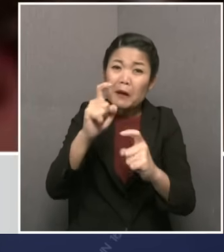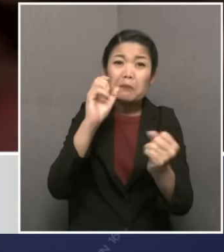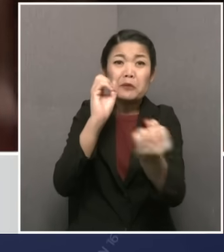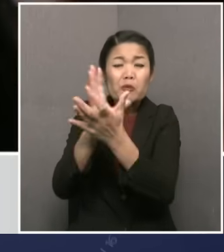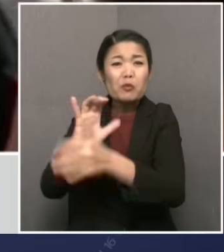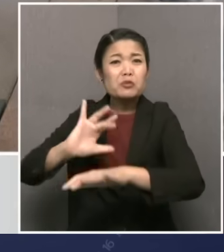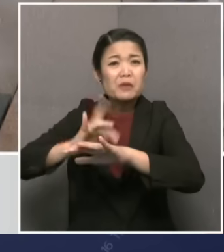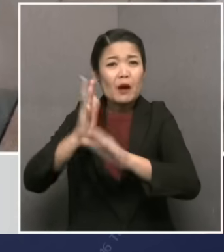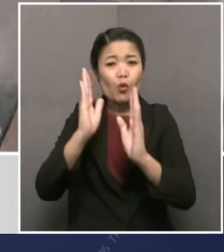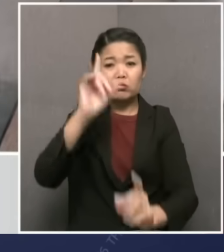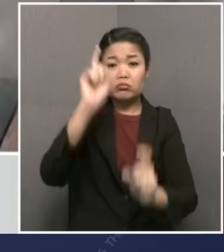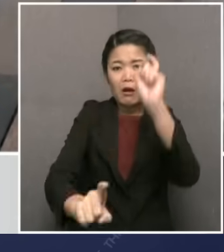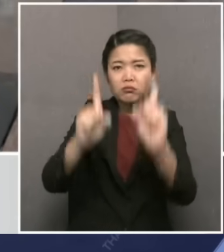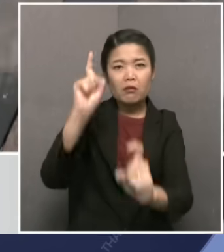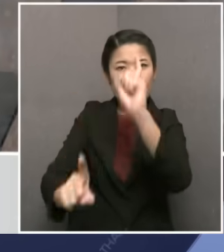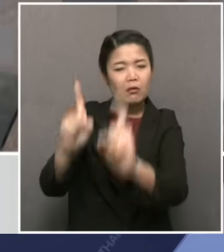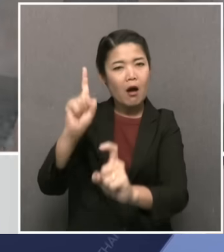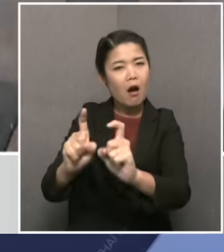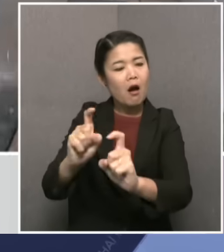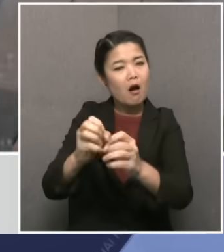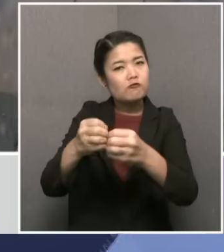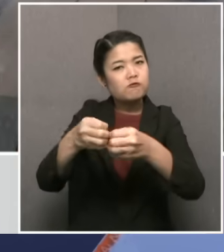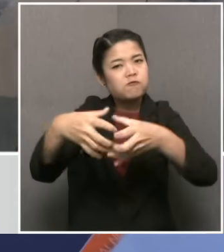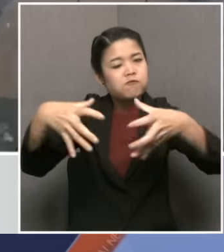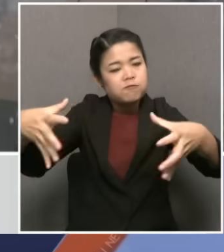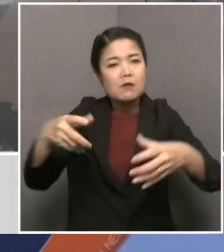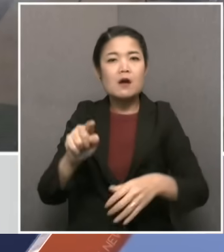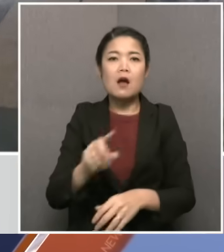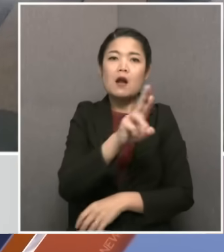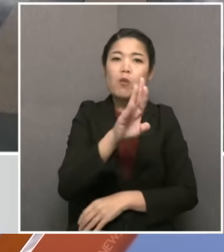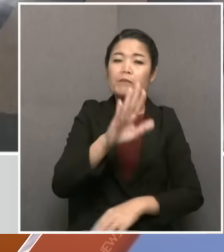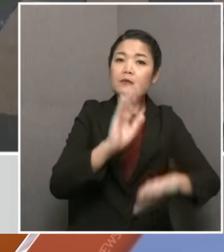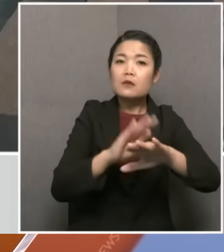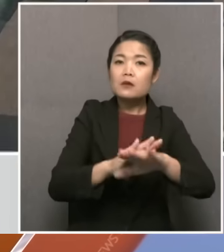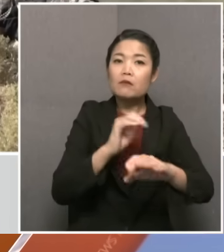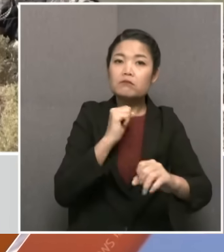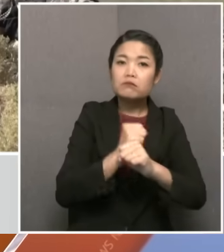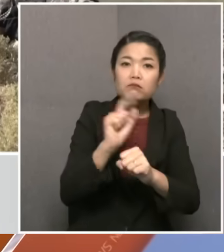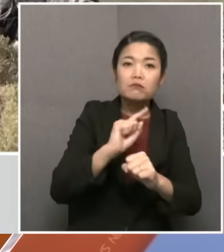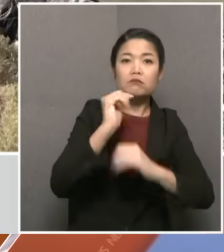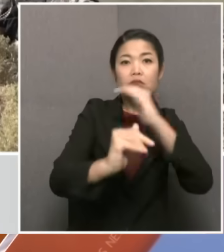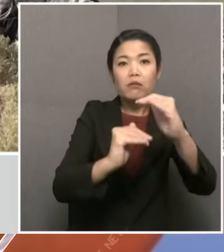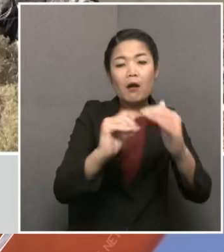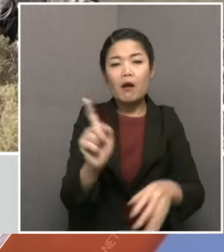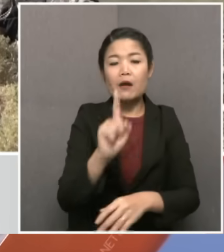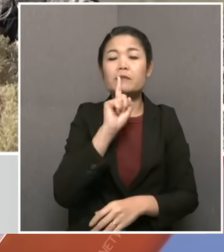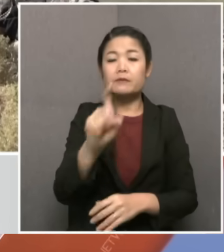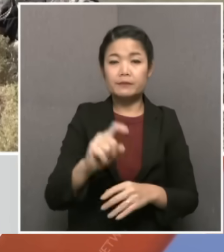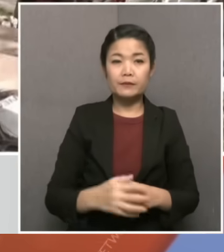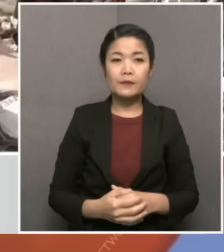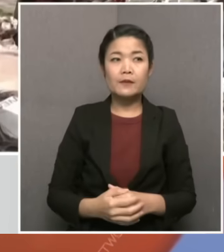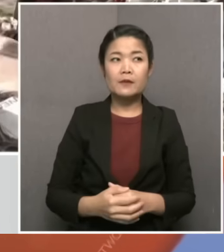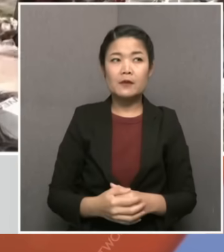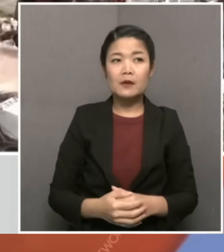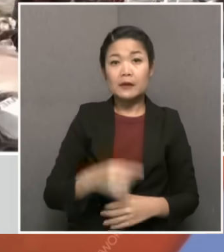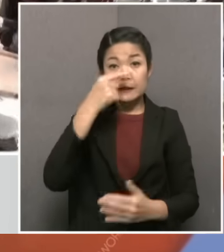จำนวนของผู้เสียชีวิตในแต่ละเหตุการณ์มากเหลือเกินค่ะความคืบหน้าของระบบเตือนภัยเราเป็นอย่างไรบ้างคะอาจารย ์คือสำหรับประเทศเรา